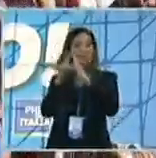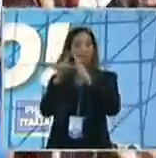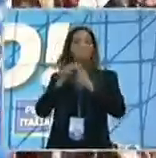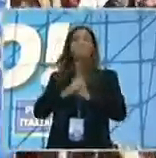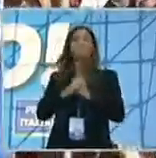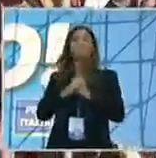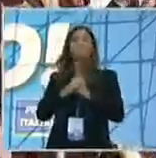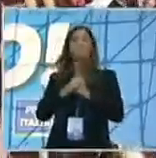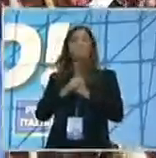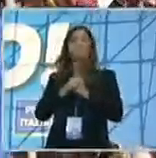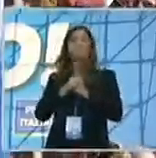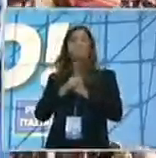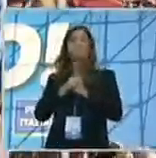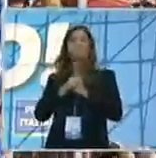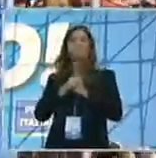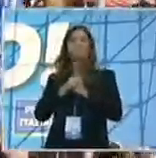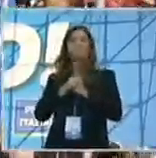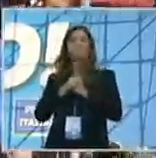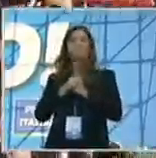Ancora,